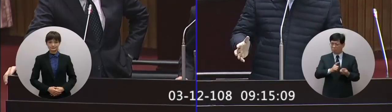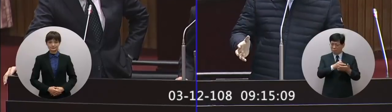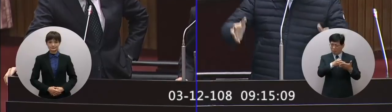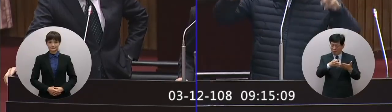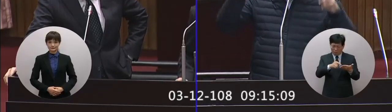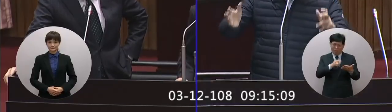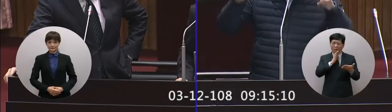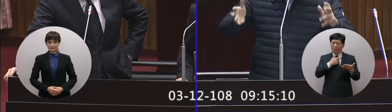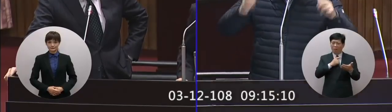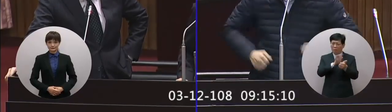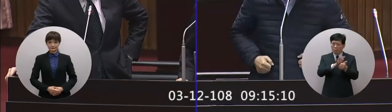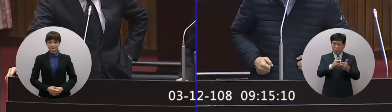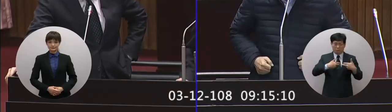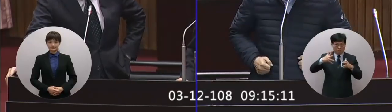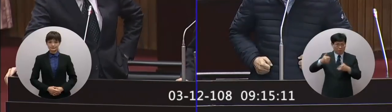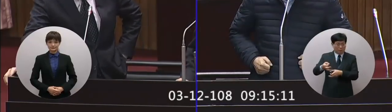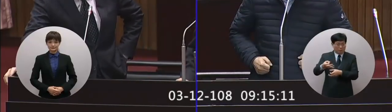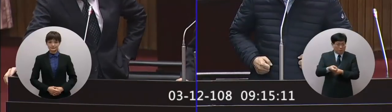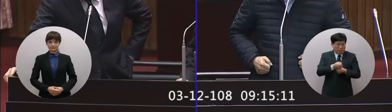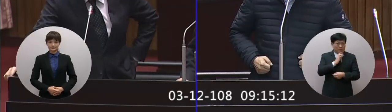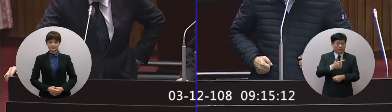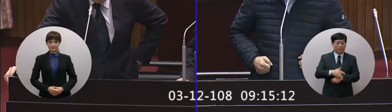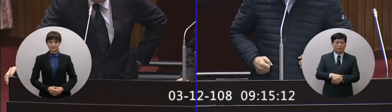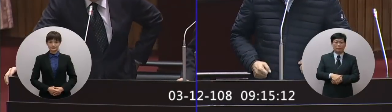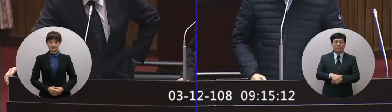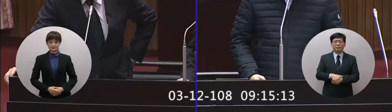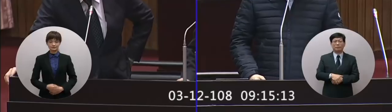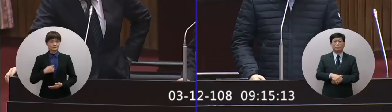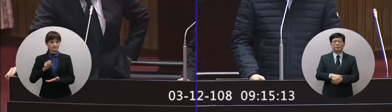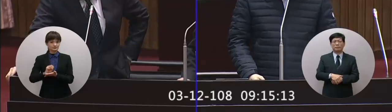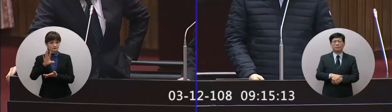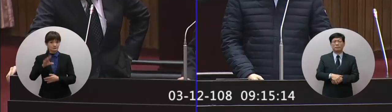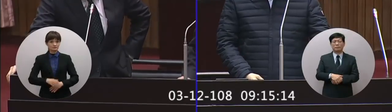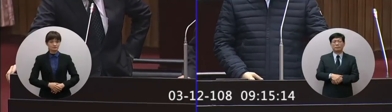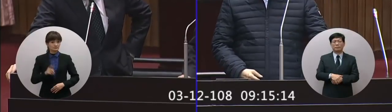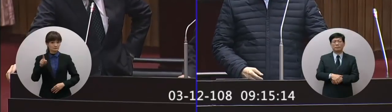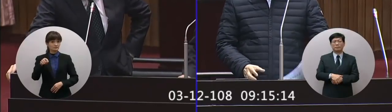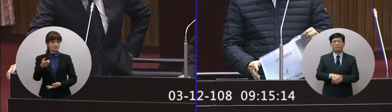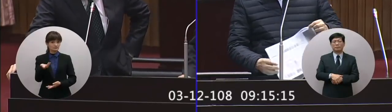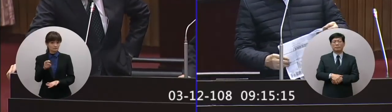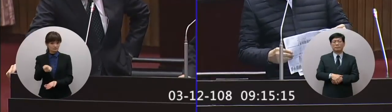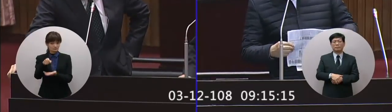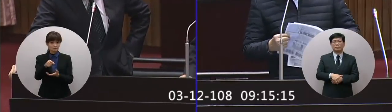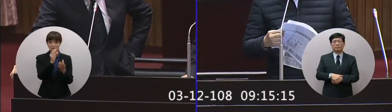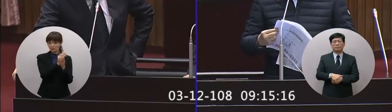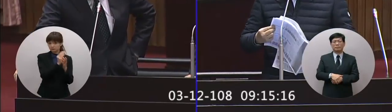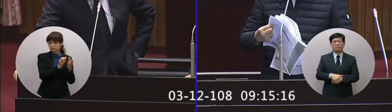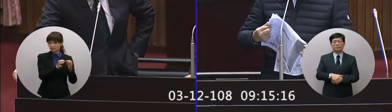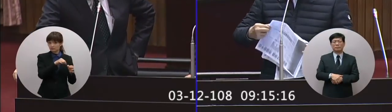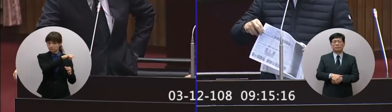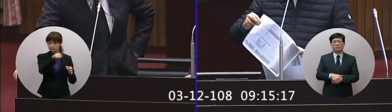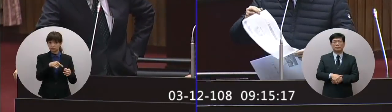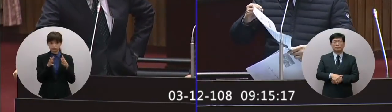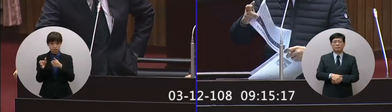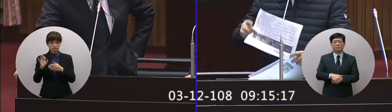着这东西是不是要替蔡总统募款？ 跟委员报告，您这里讲说证券商要求财